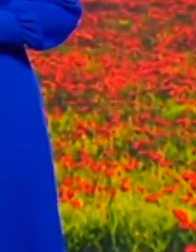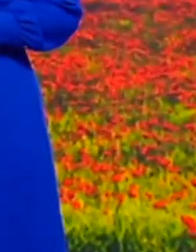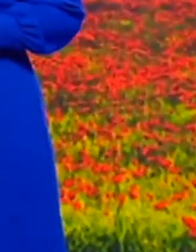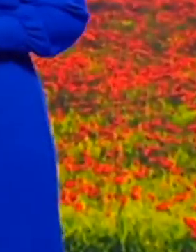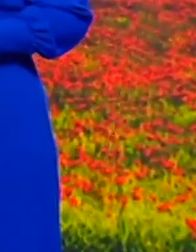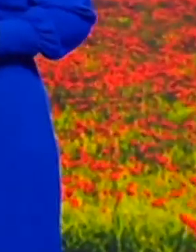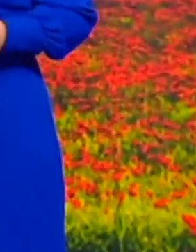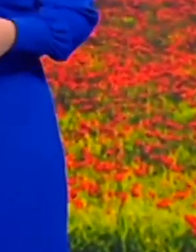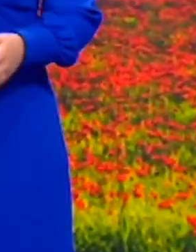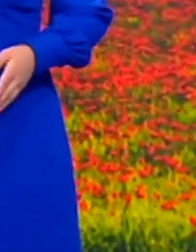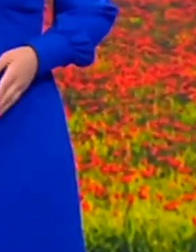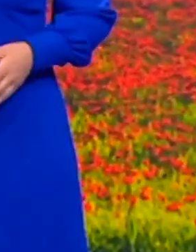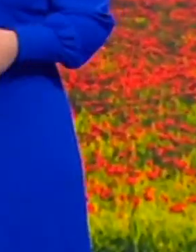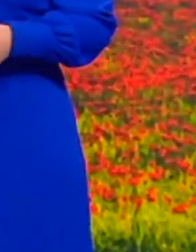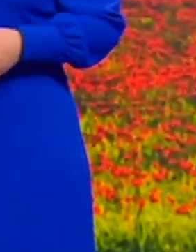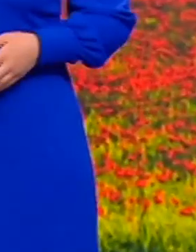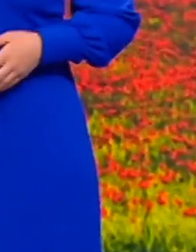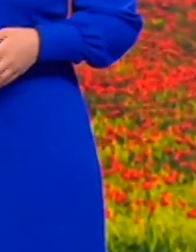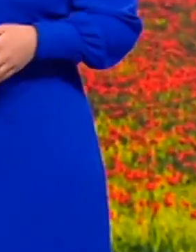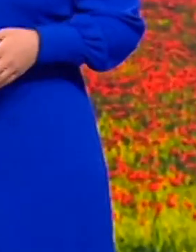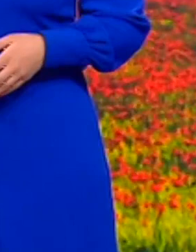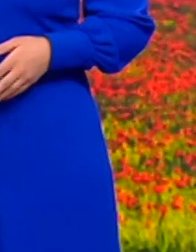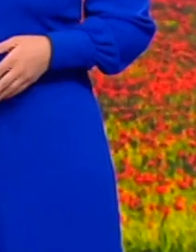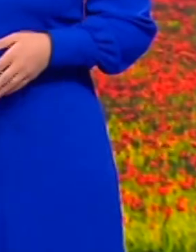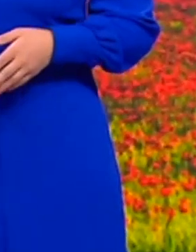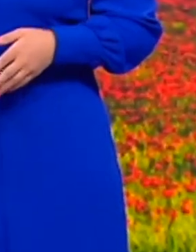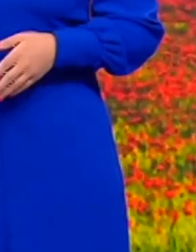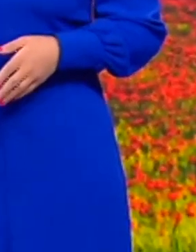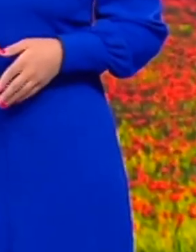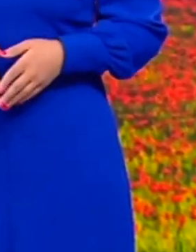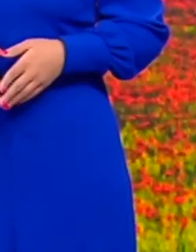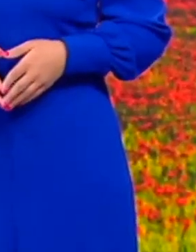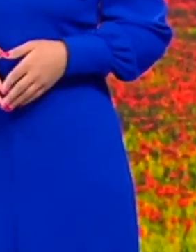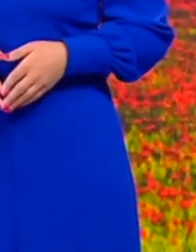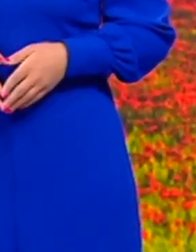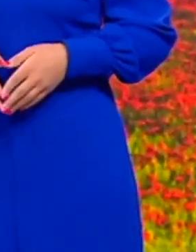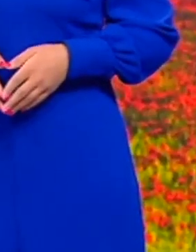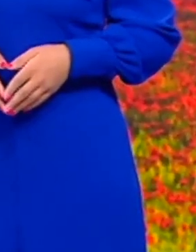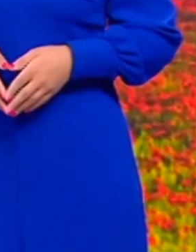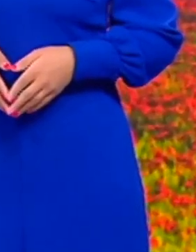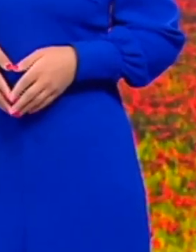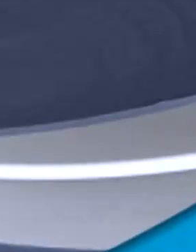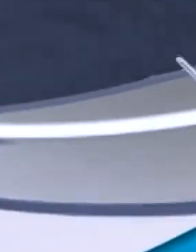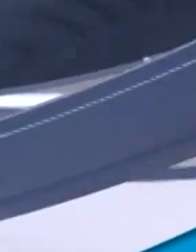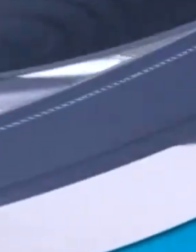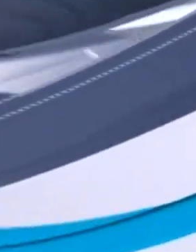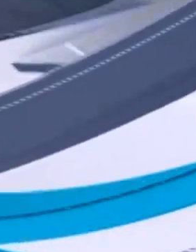градус жылыны көрсетеді. Назарларыңызға рахмет, жаздай жадырап, күндей күлімдеп жүріңіз.